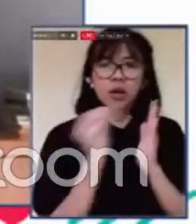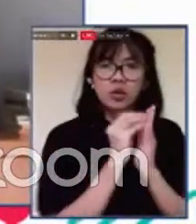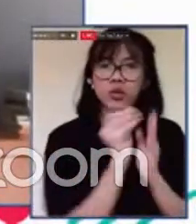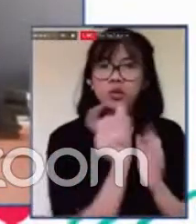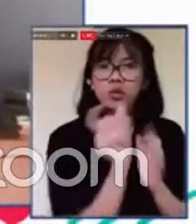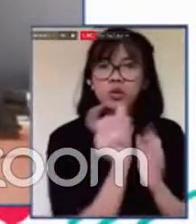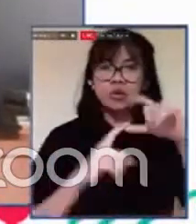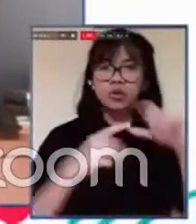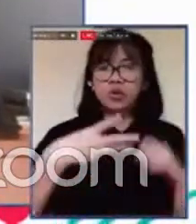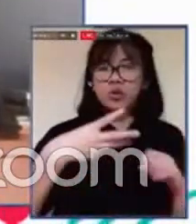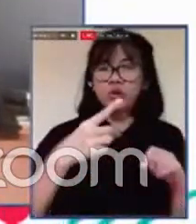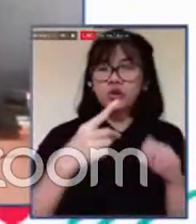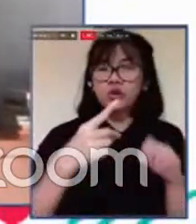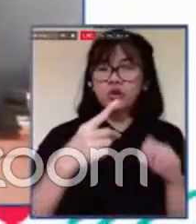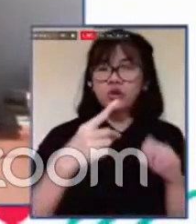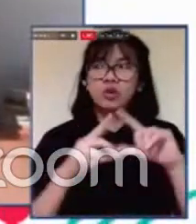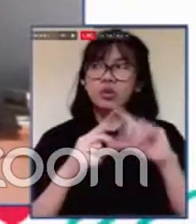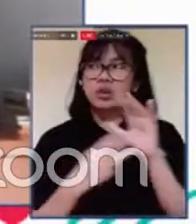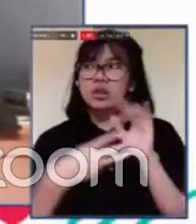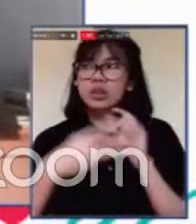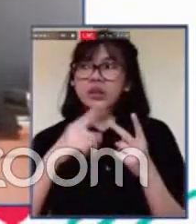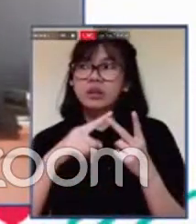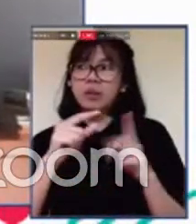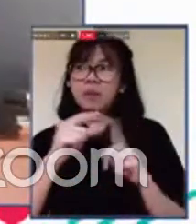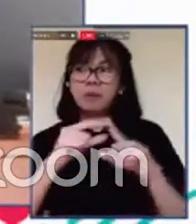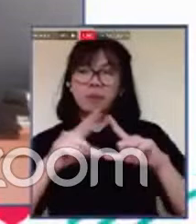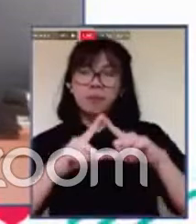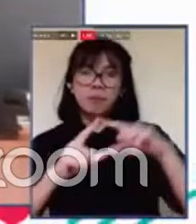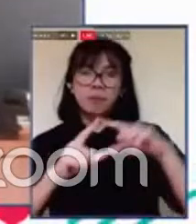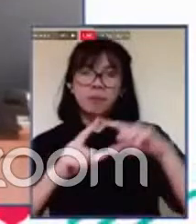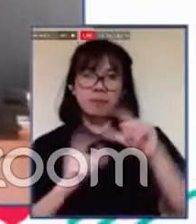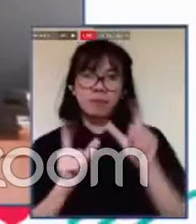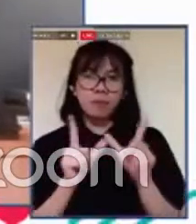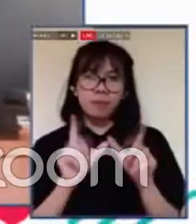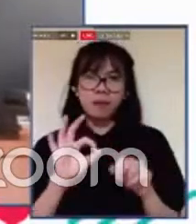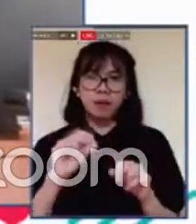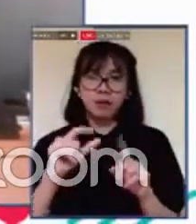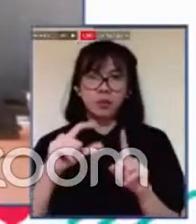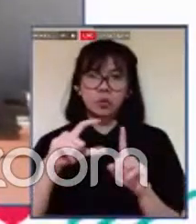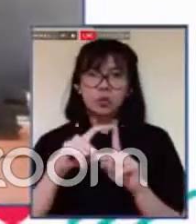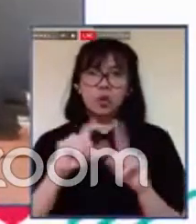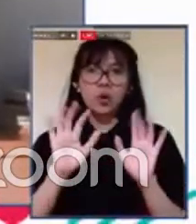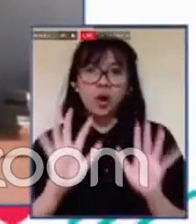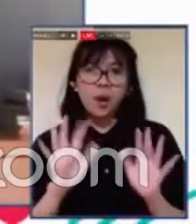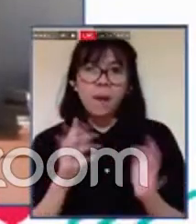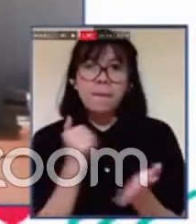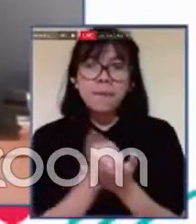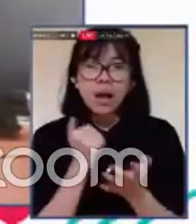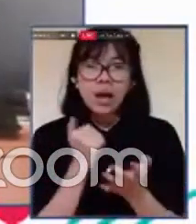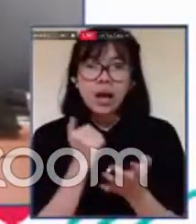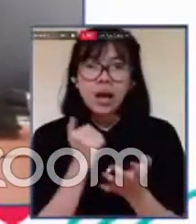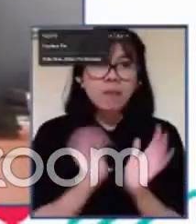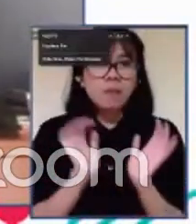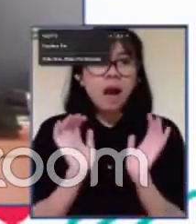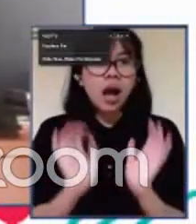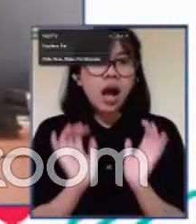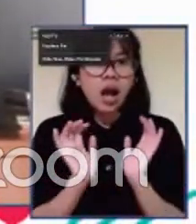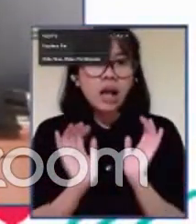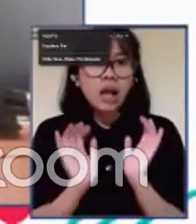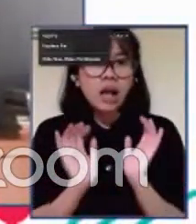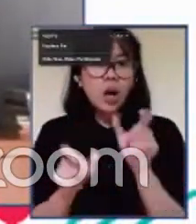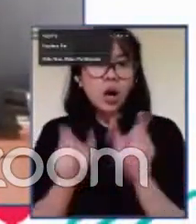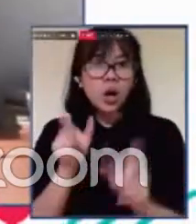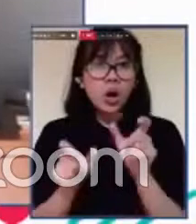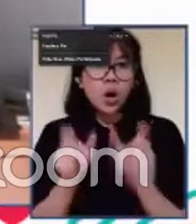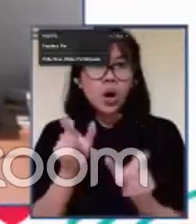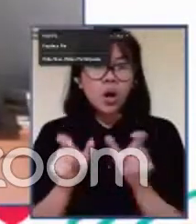password. Padahal datanya dalam setiap 2 detik ada saja korban dari aksi penipuan identitas.